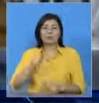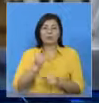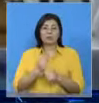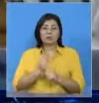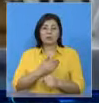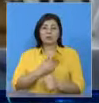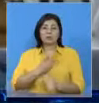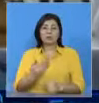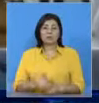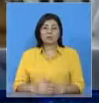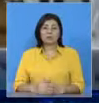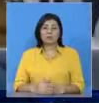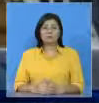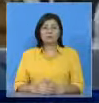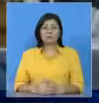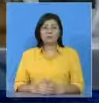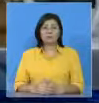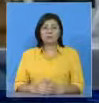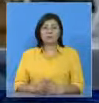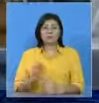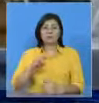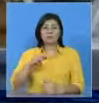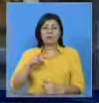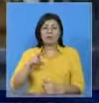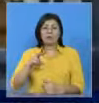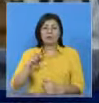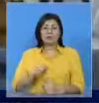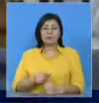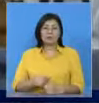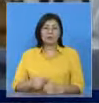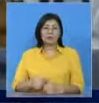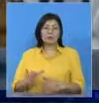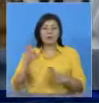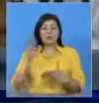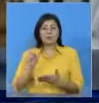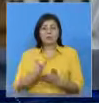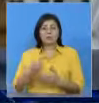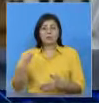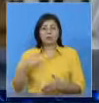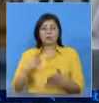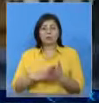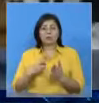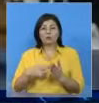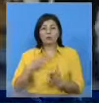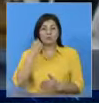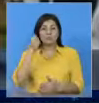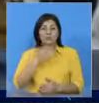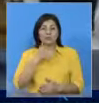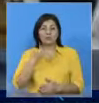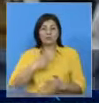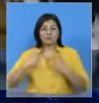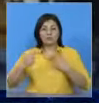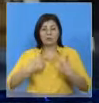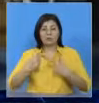Енді біз бейнеленген стеллалар. Стеллада бұл діни қайраткерлердің бәрі 28 жылдары Сталин репрессияға ұшыраған